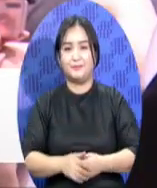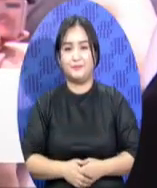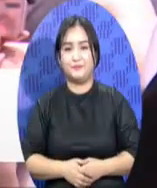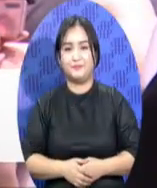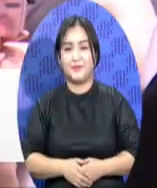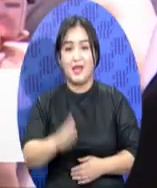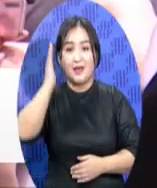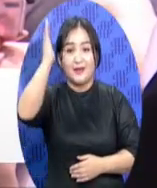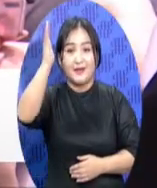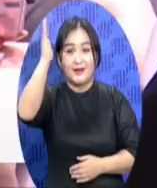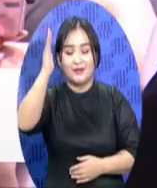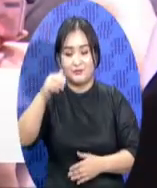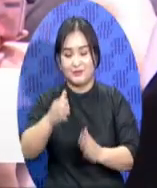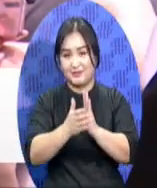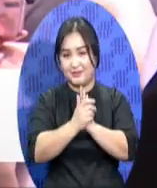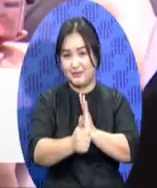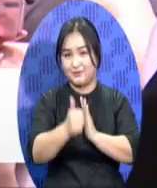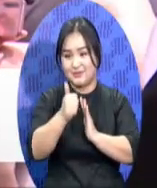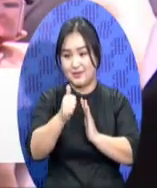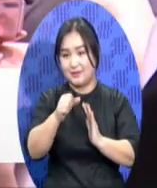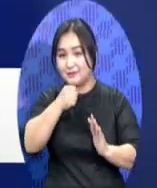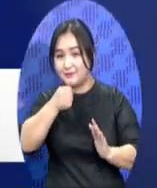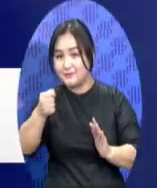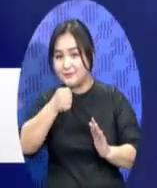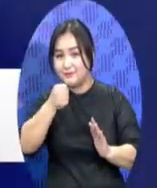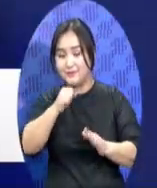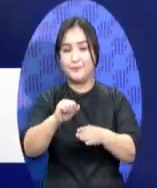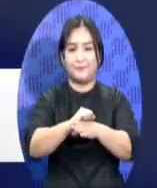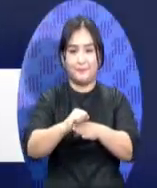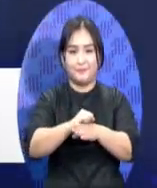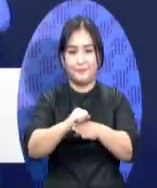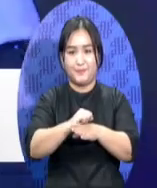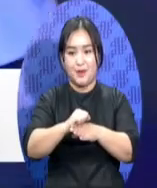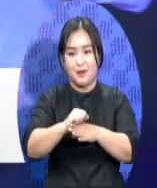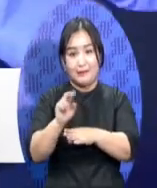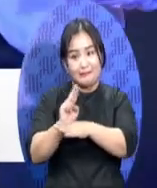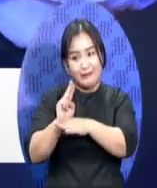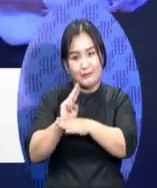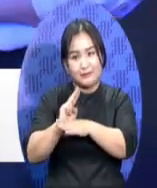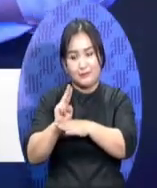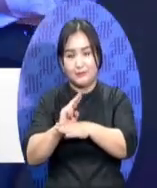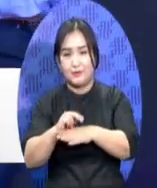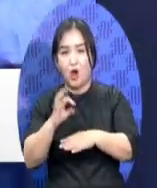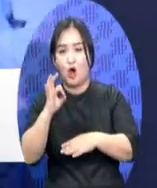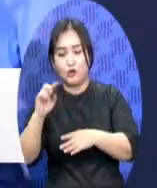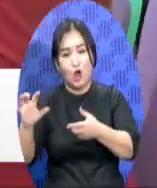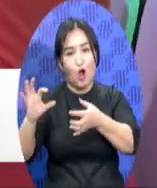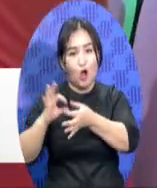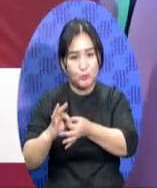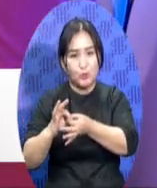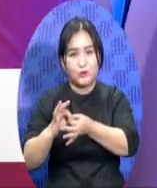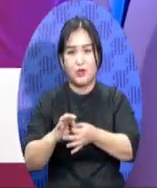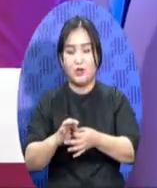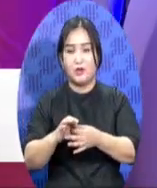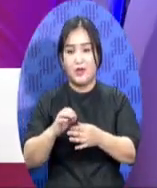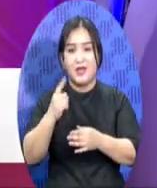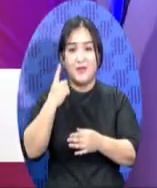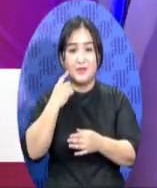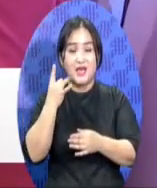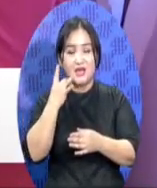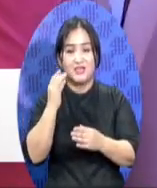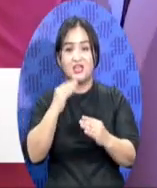Ирээдүйн чадварлаг сэтгүүлчдийг бэлтгэж, онлайн мэдлэгийг практик үйл ажиллагаатай холбох энэ наадам гендерийн мэдрэмжтэй сэтгүүл зүг хөгжүүлэх давхар